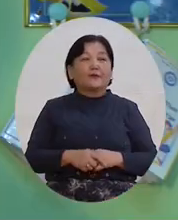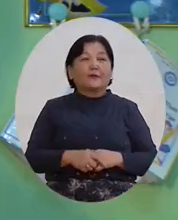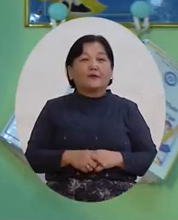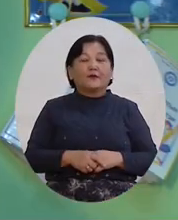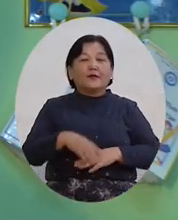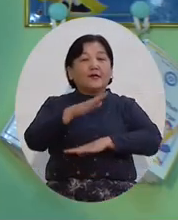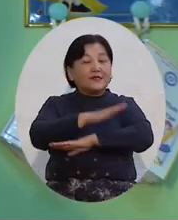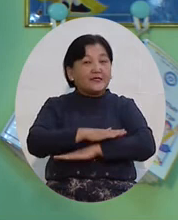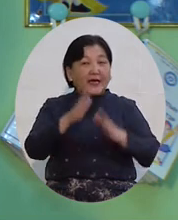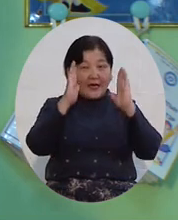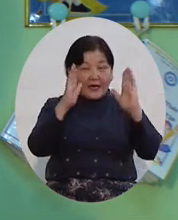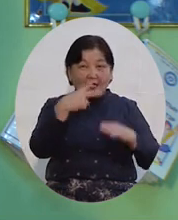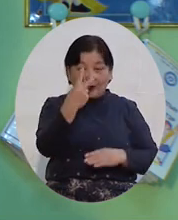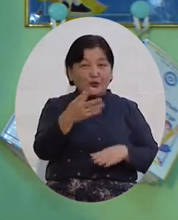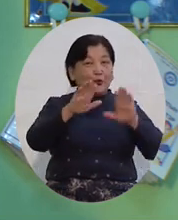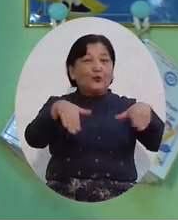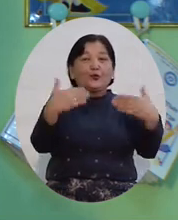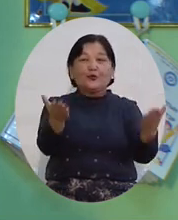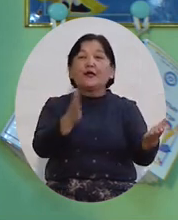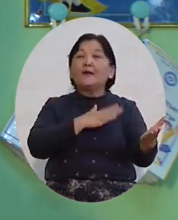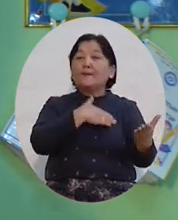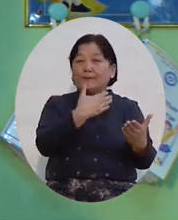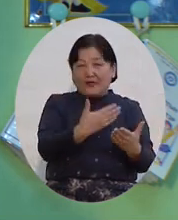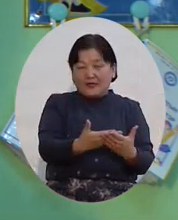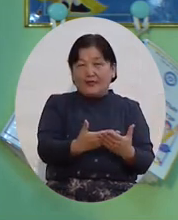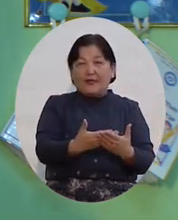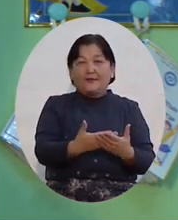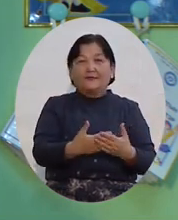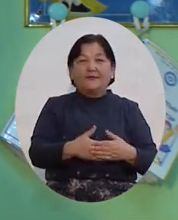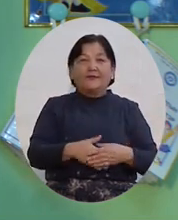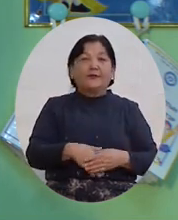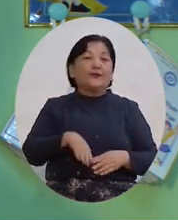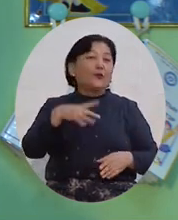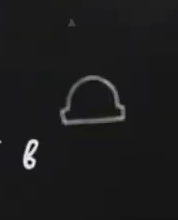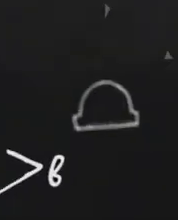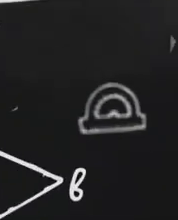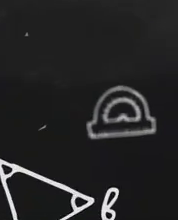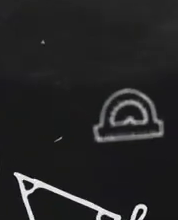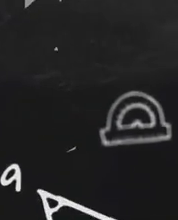Хичээлийг анхааралтай үзсэн хүүхдүүддээ баярлалаа. Түр баяртай хүүхдүүдээ.